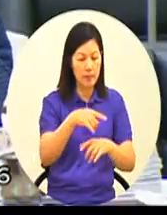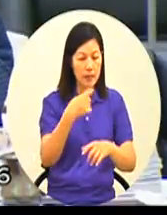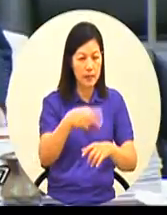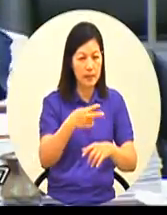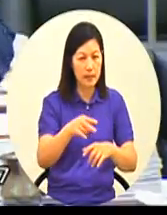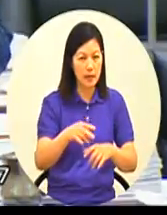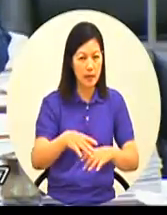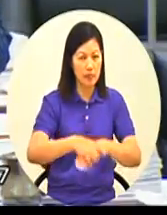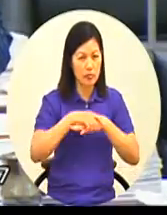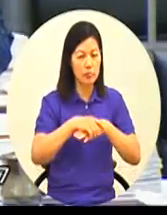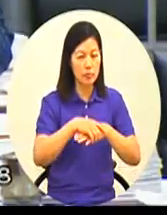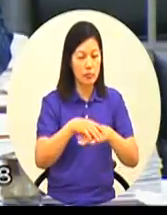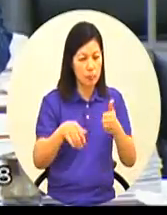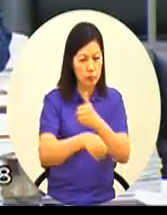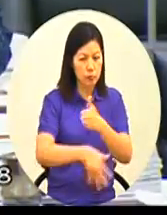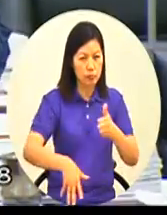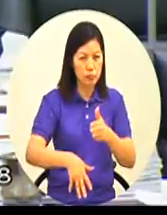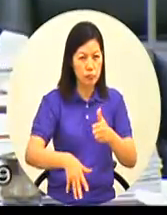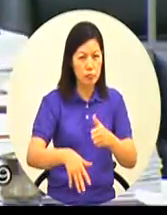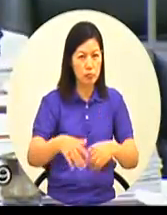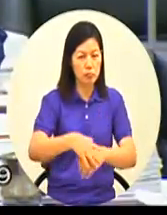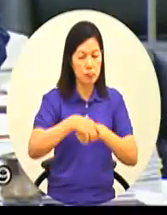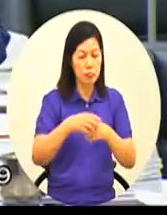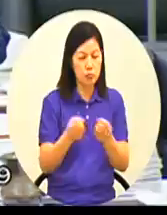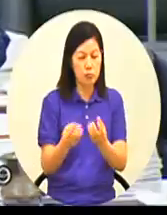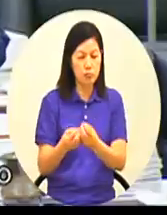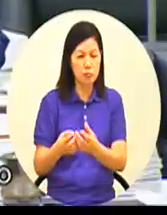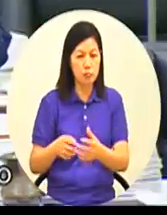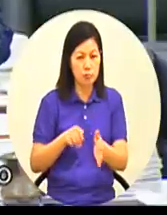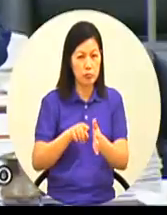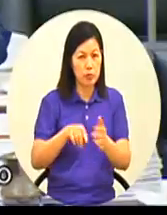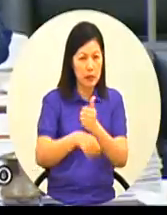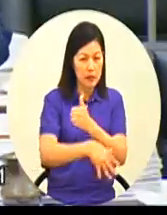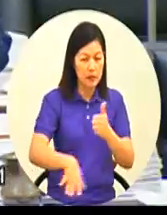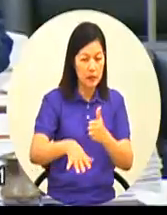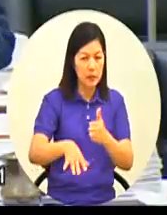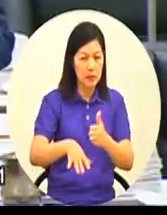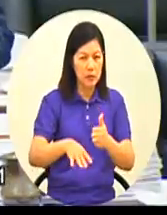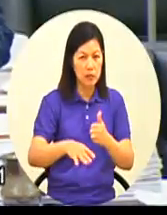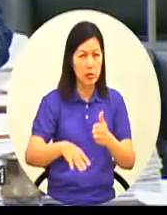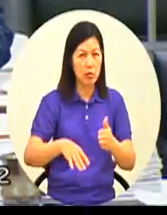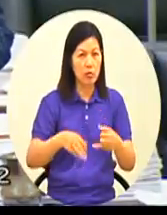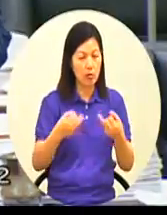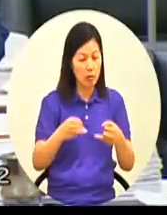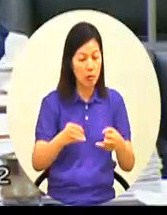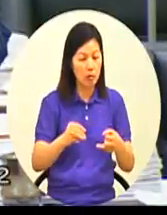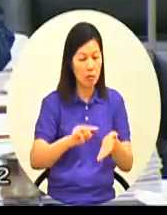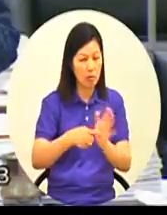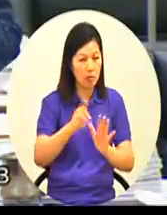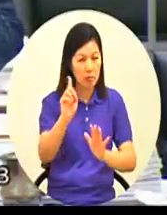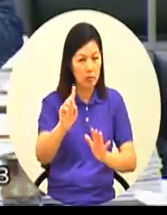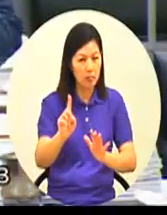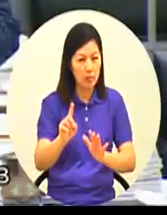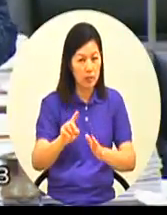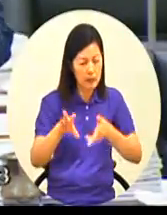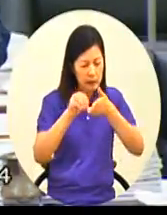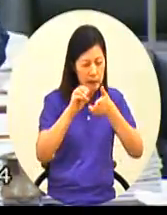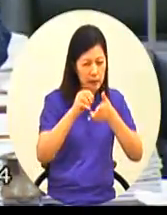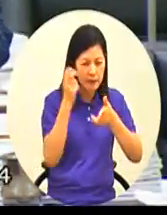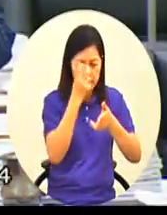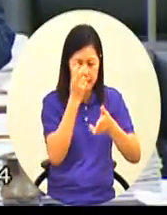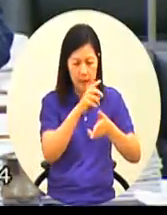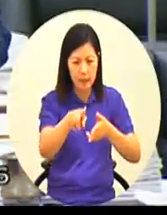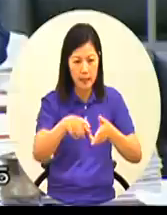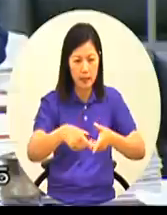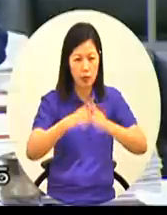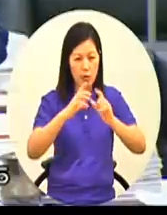那我要可以问大家，你们的救灾救护系统，你们现在到底做了什么成果？比如说透过这个监测有没有救到哪一些人，回